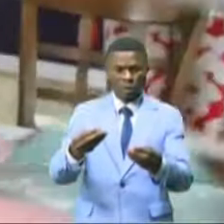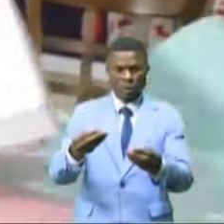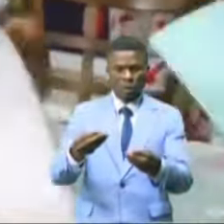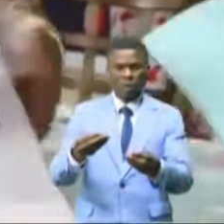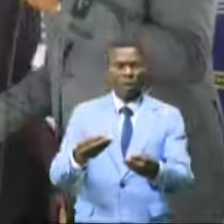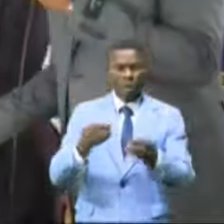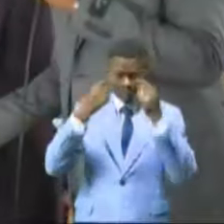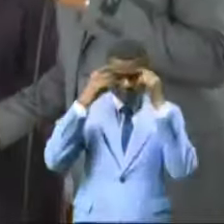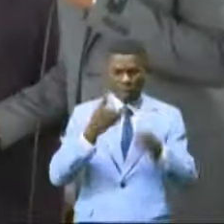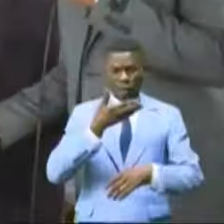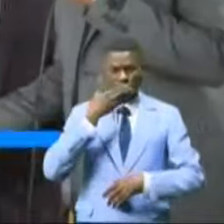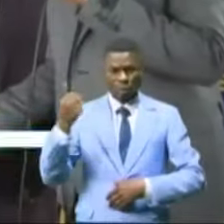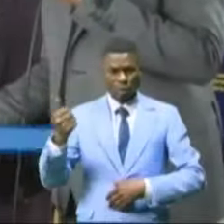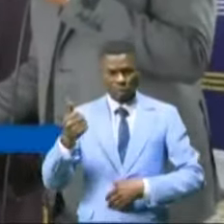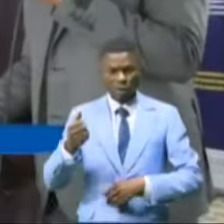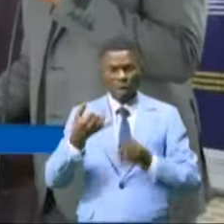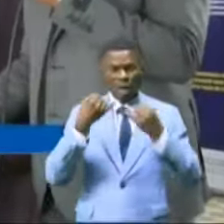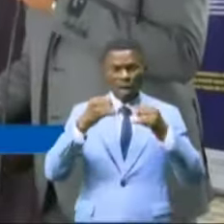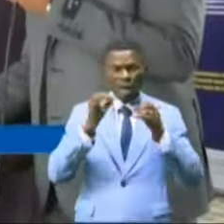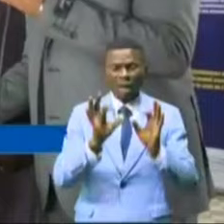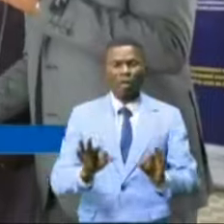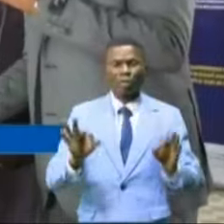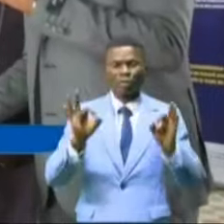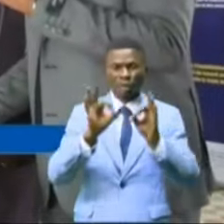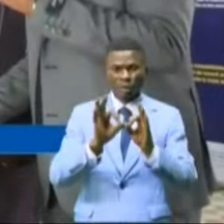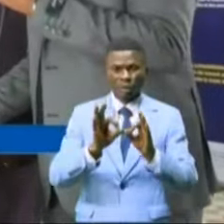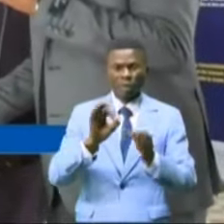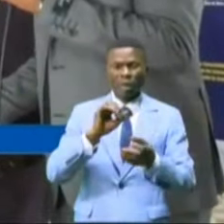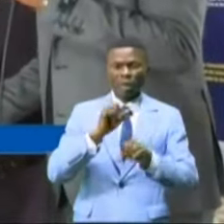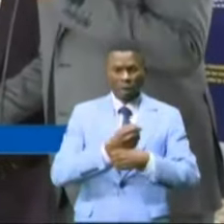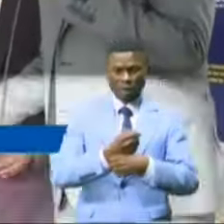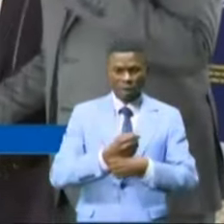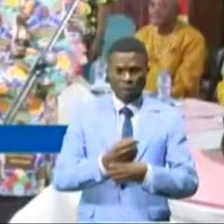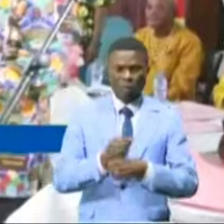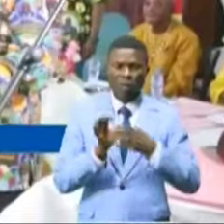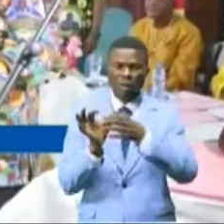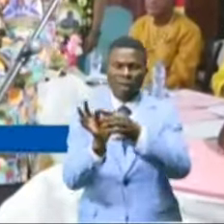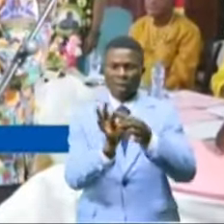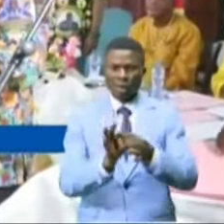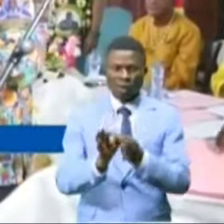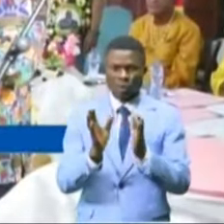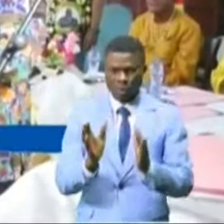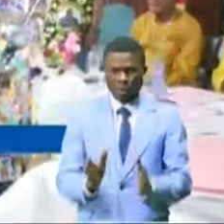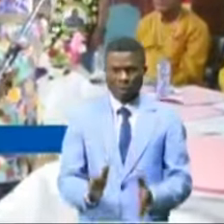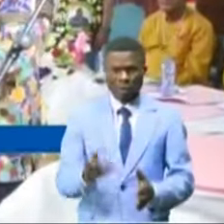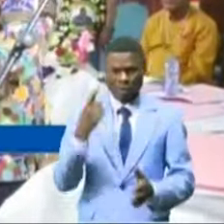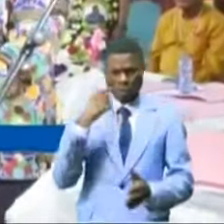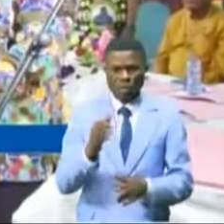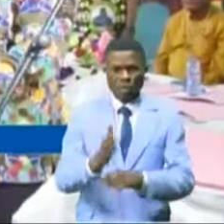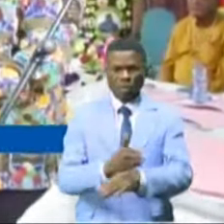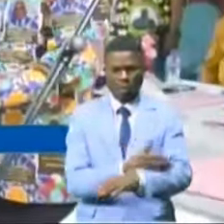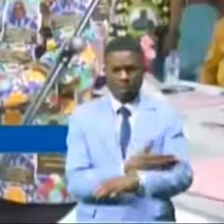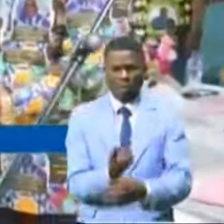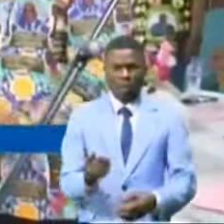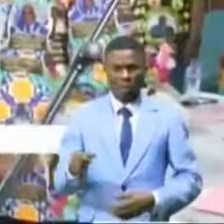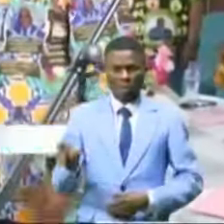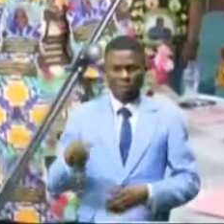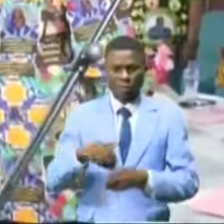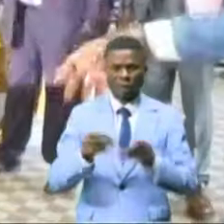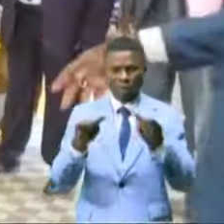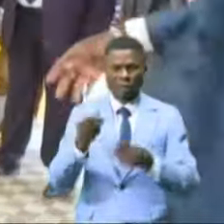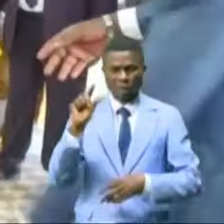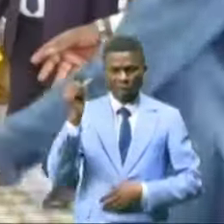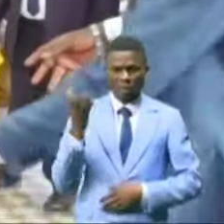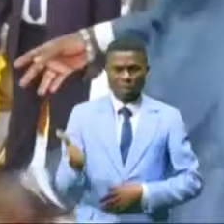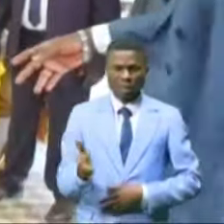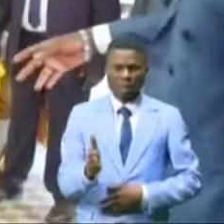large mesure, des informations nécessaires sur la création des coopératives et faire de celles-ci des véritables outils